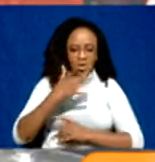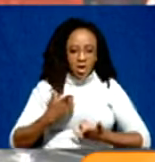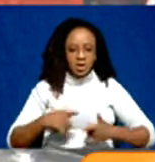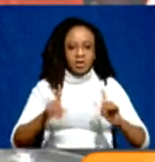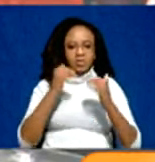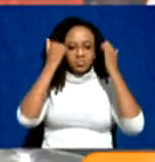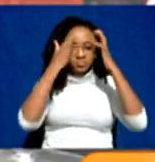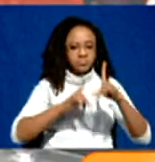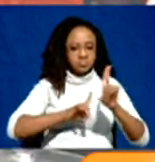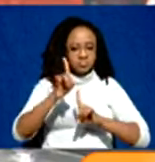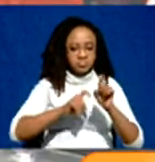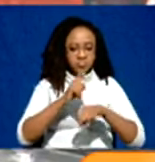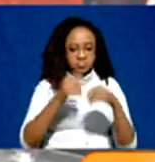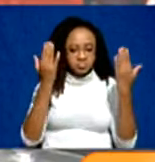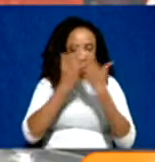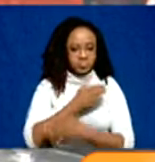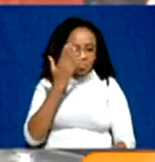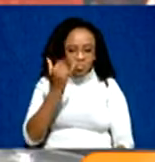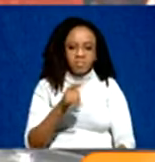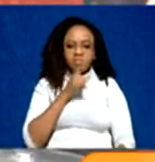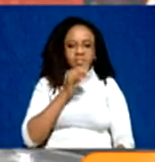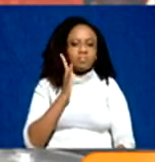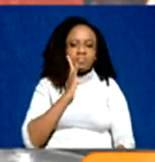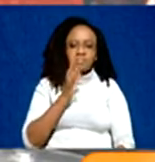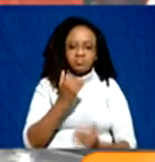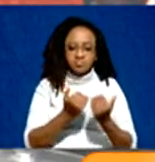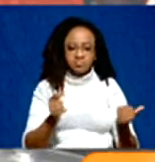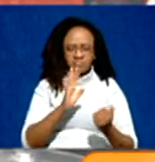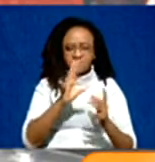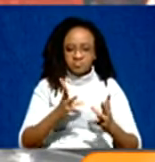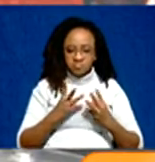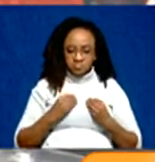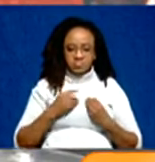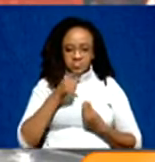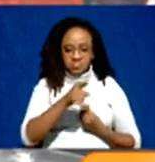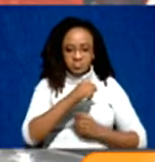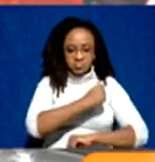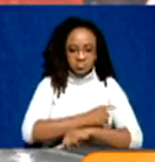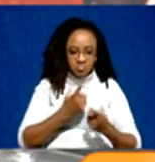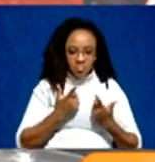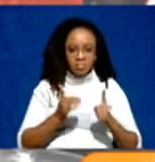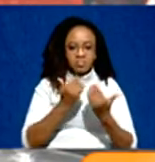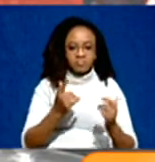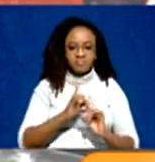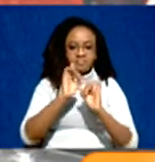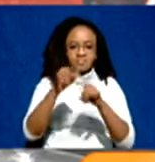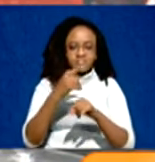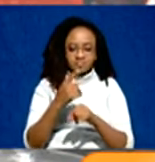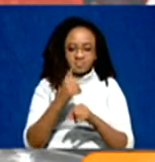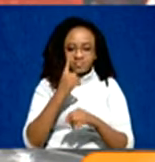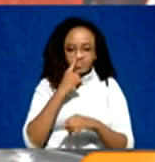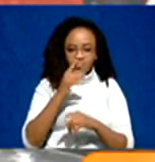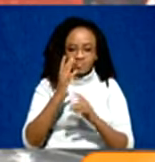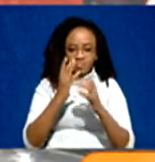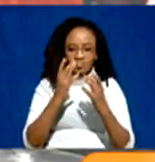wa usiku. Familia hiyo inasema wazazi wa wanafunzi hawakukubaliana na shule kuwaruhusu watoto hao kuabiri basi usiku,